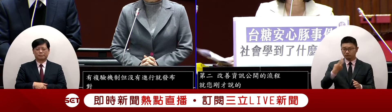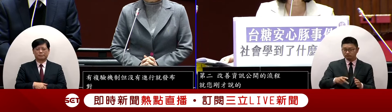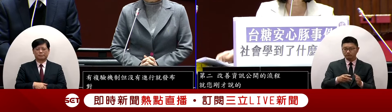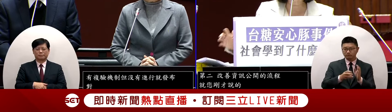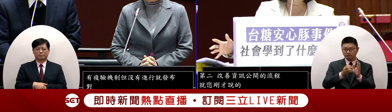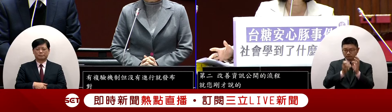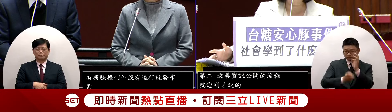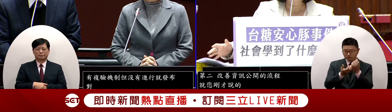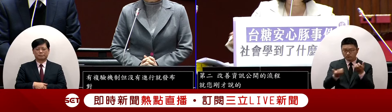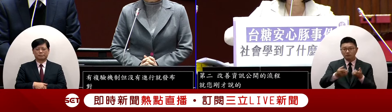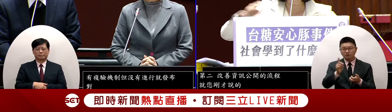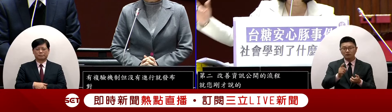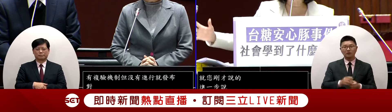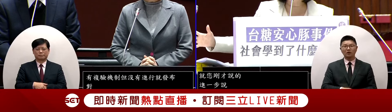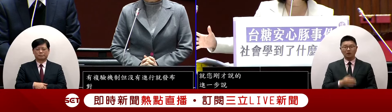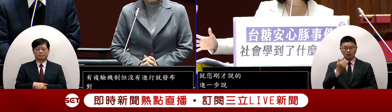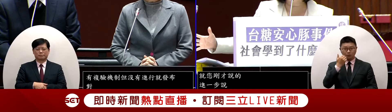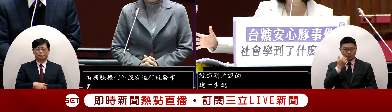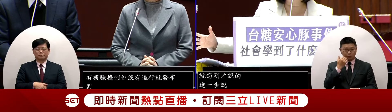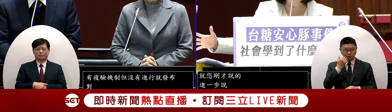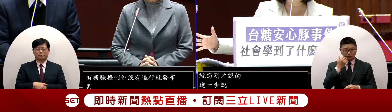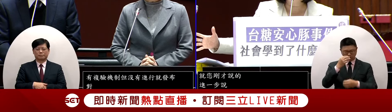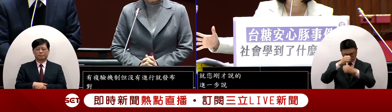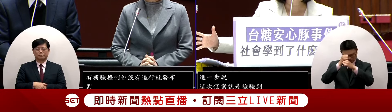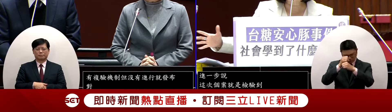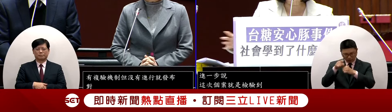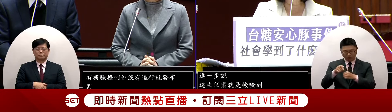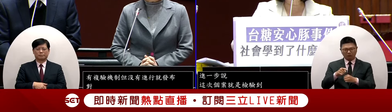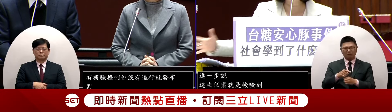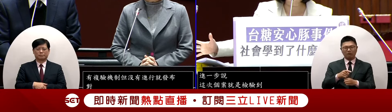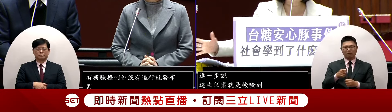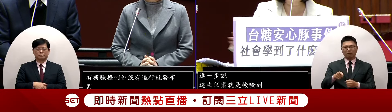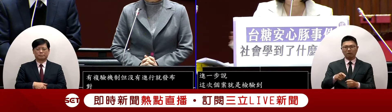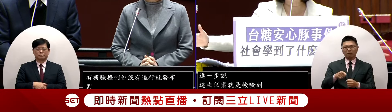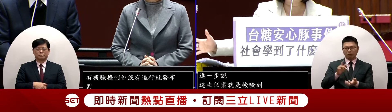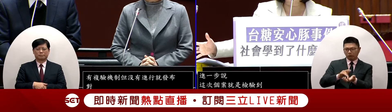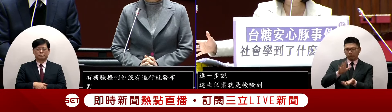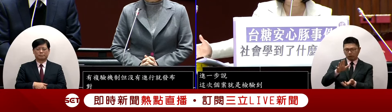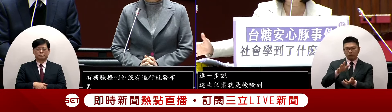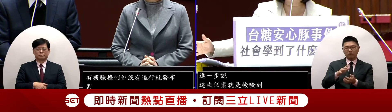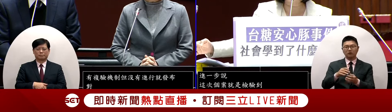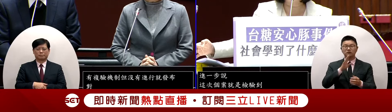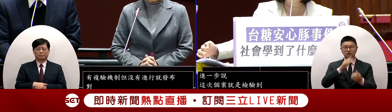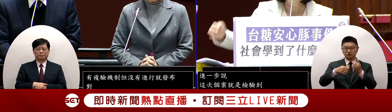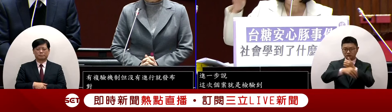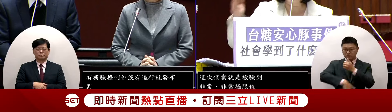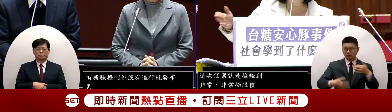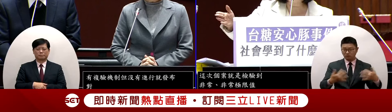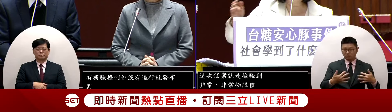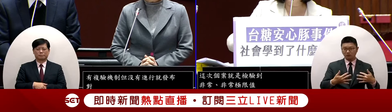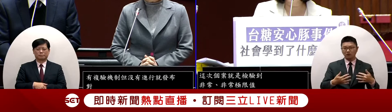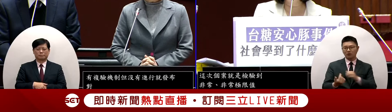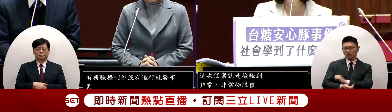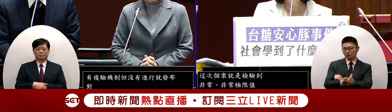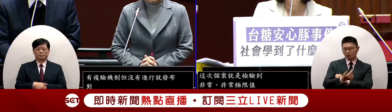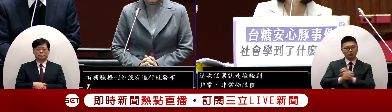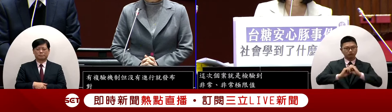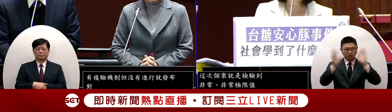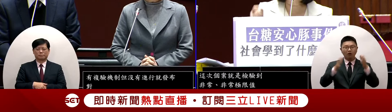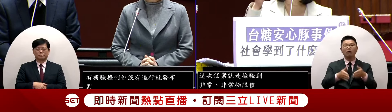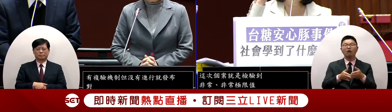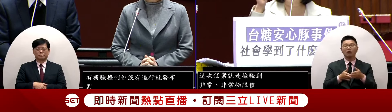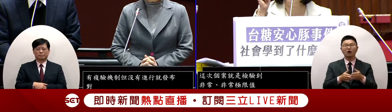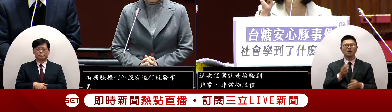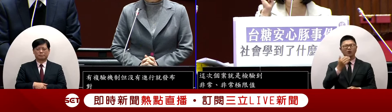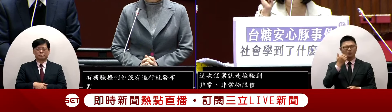说当一检测那是大量的污染的时候，大量的扩散是系统性的研判的时候，赶快公布，但